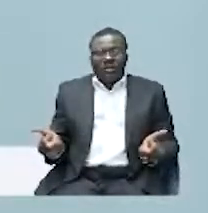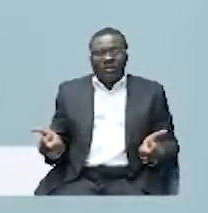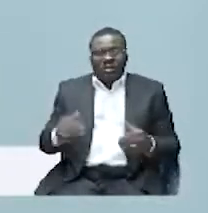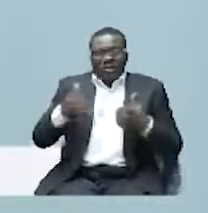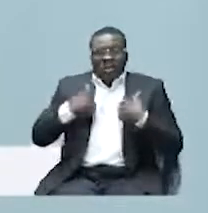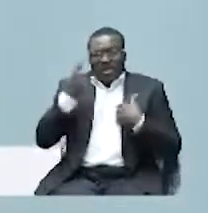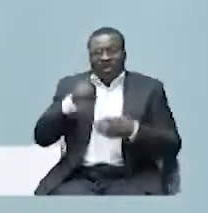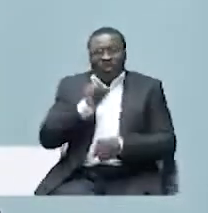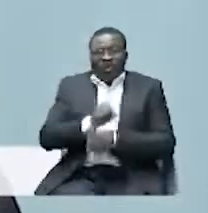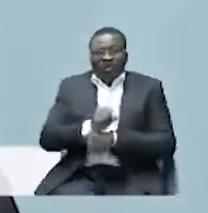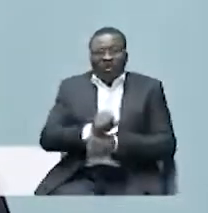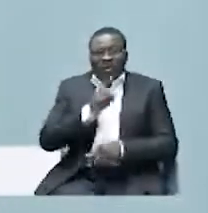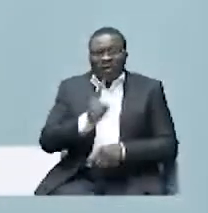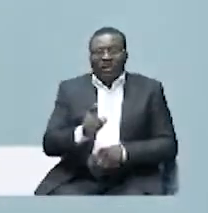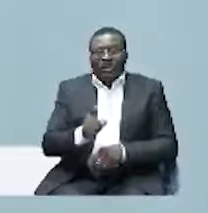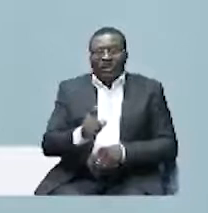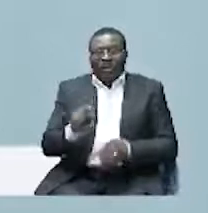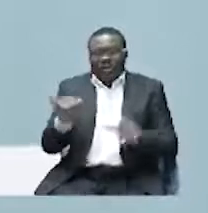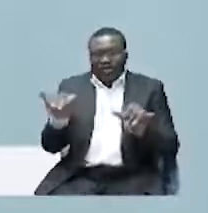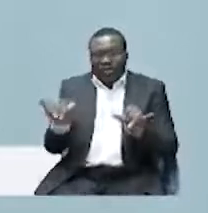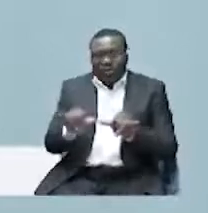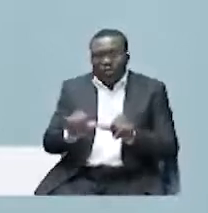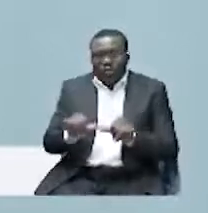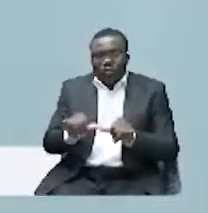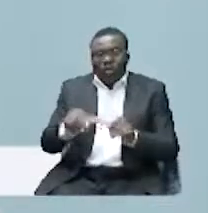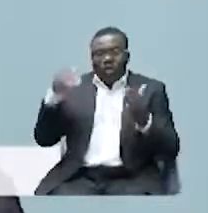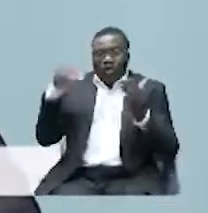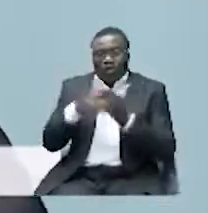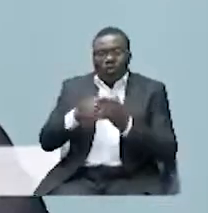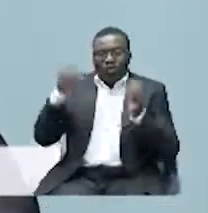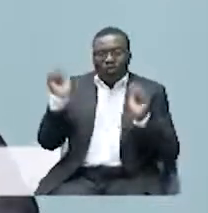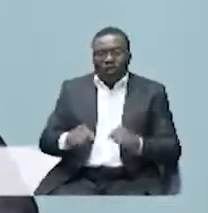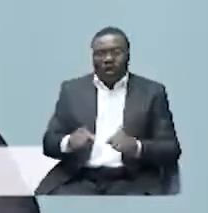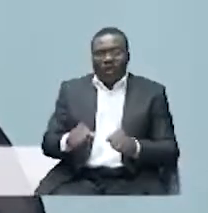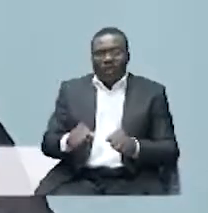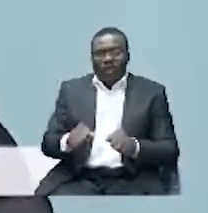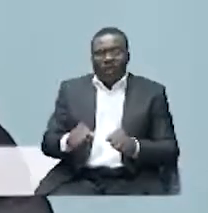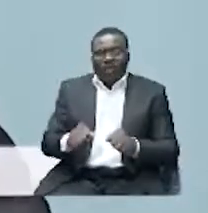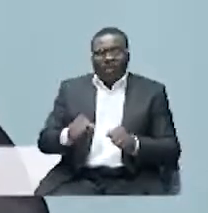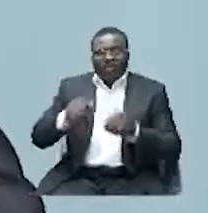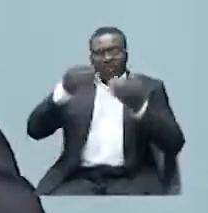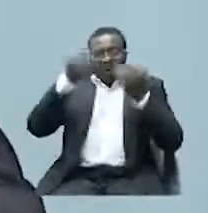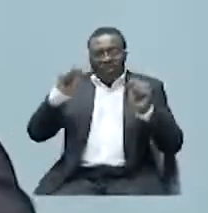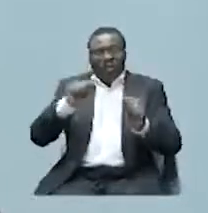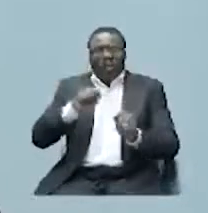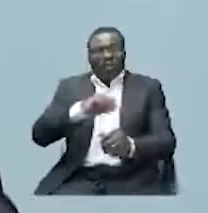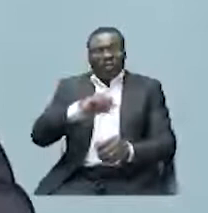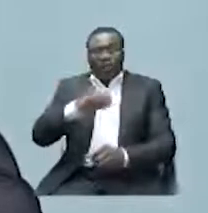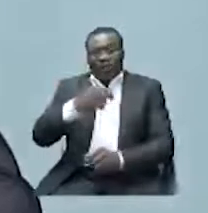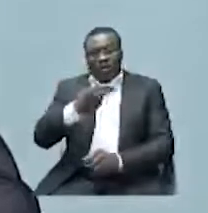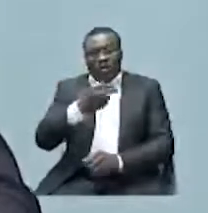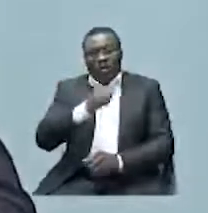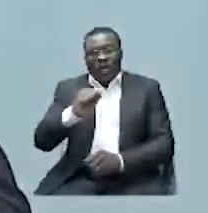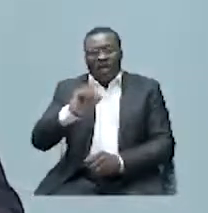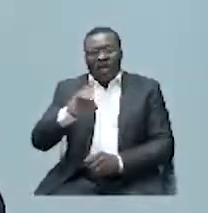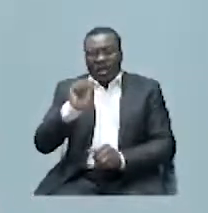ayant pour rôle d'être une mesure, un contrepoids. Le président de la HAC peut être élu, doit être élu par